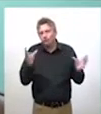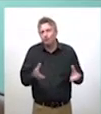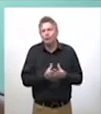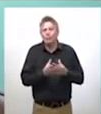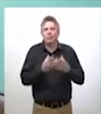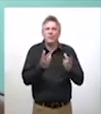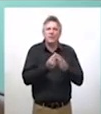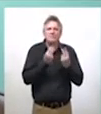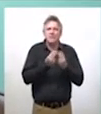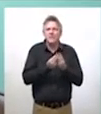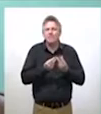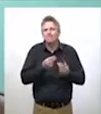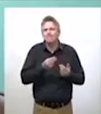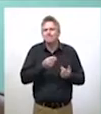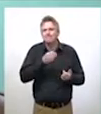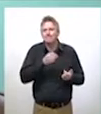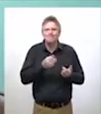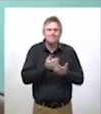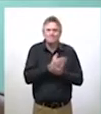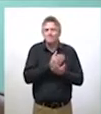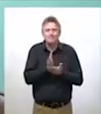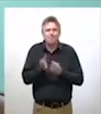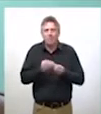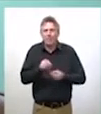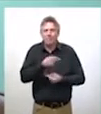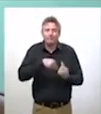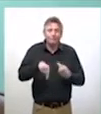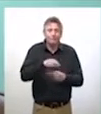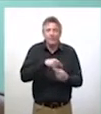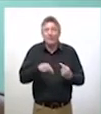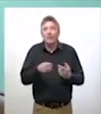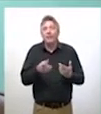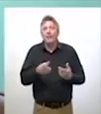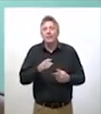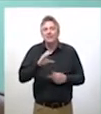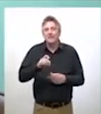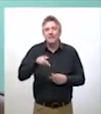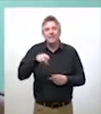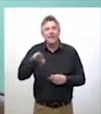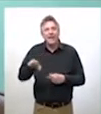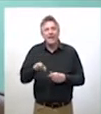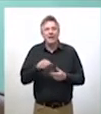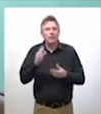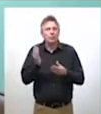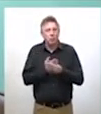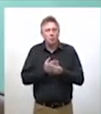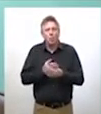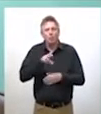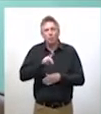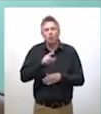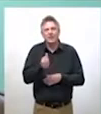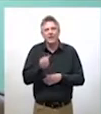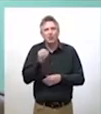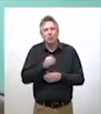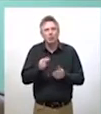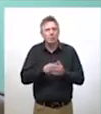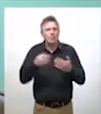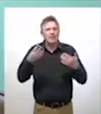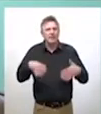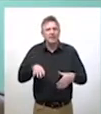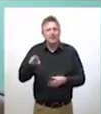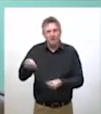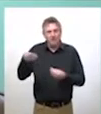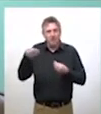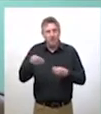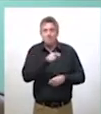les désordres, c'est que le rapport de la CPR a été communiqué, comme je l'ai dit, le 31 octobre 2019. Les